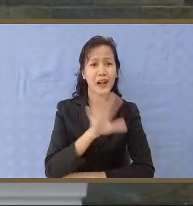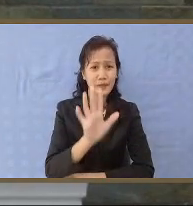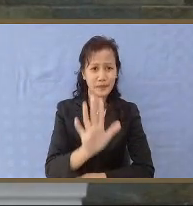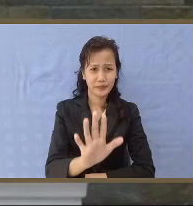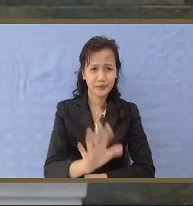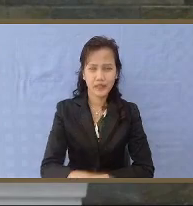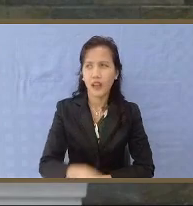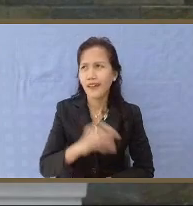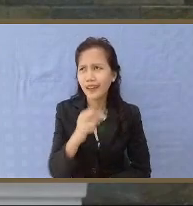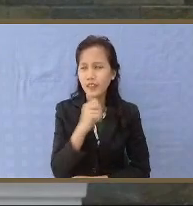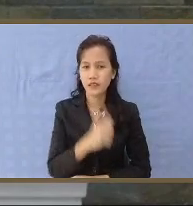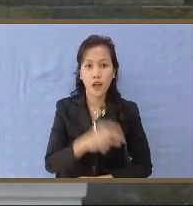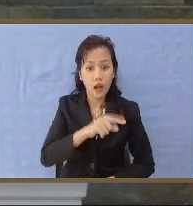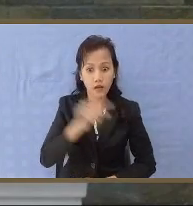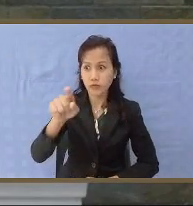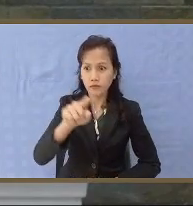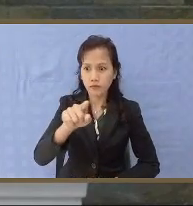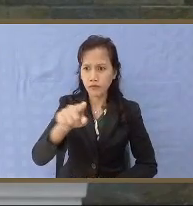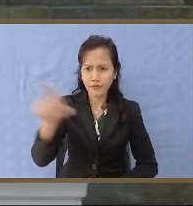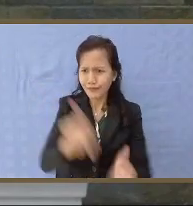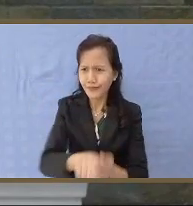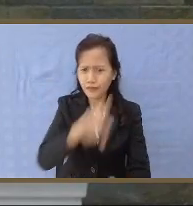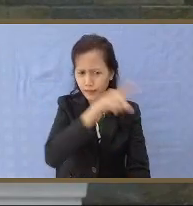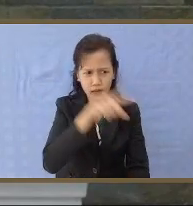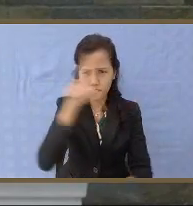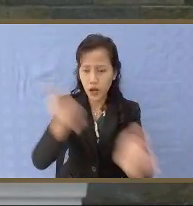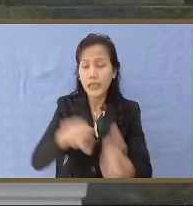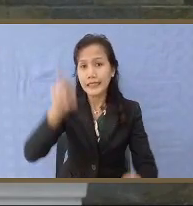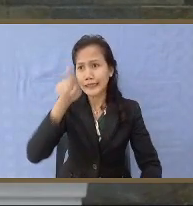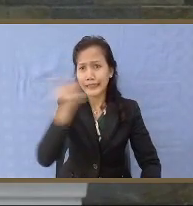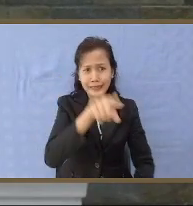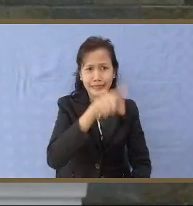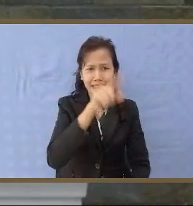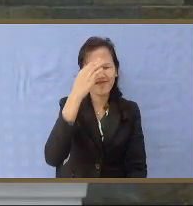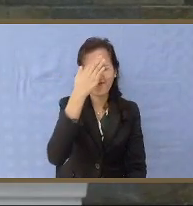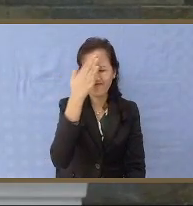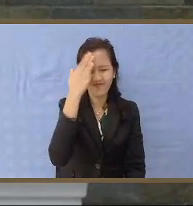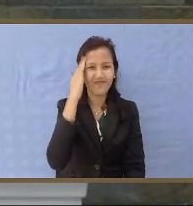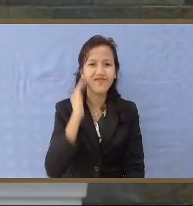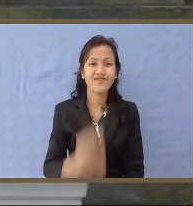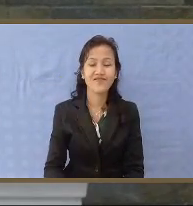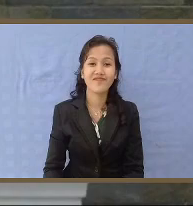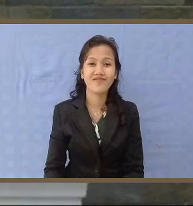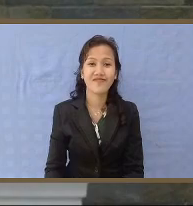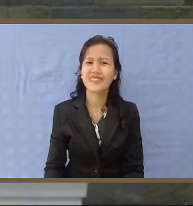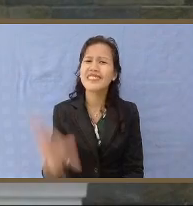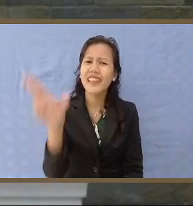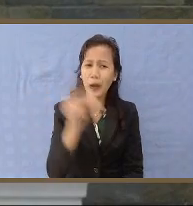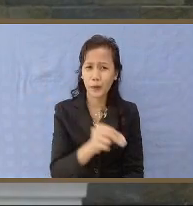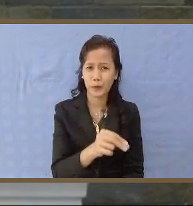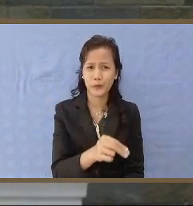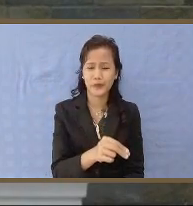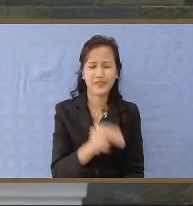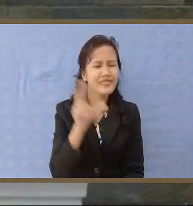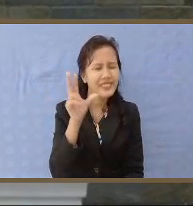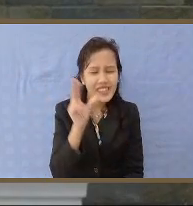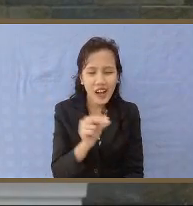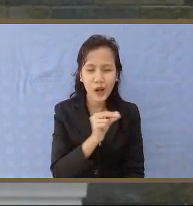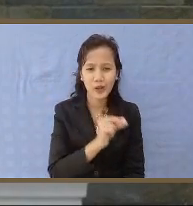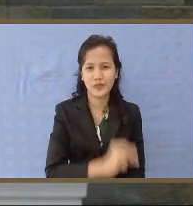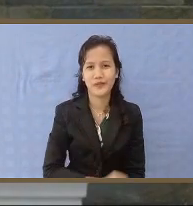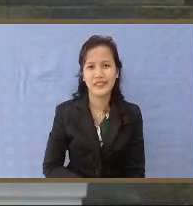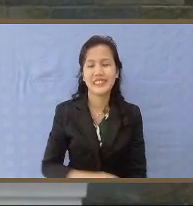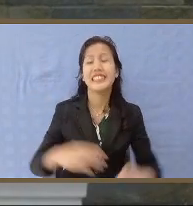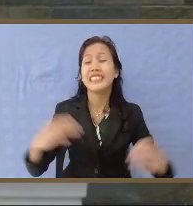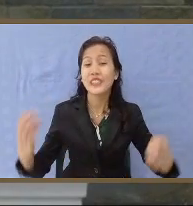ka, ha? Oo. Ano naman yan? Ano naman gusto? You know what? Isipin niyo mga kapatid, yan kaya ang gusto mangyari